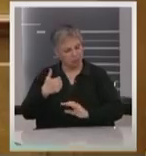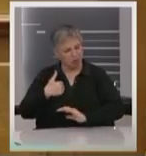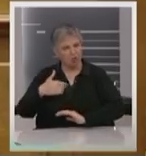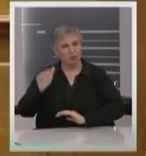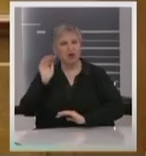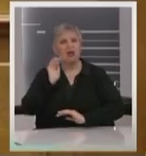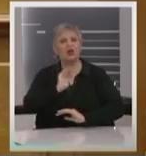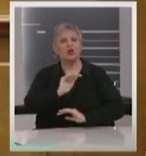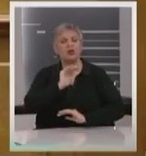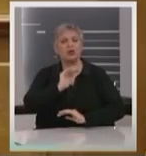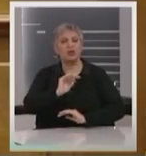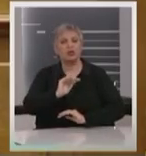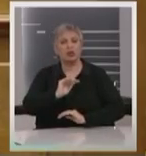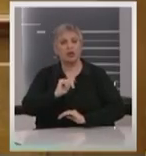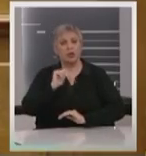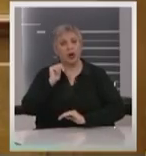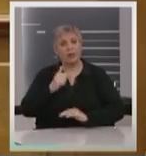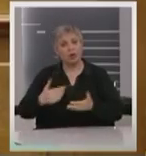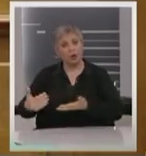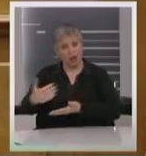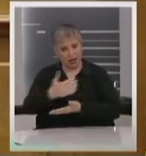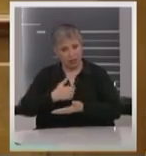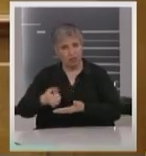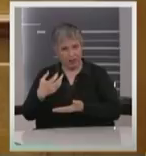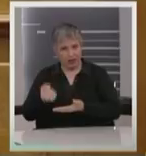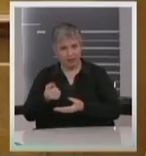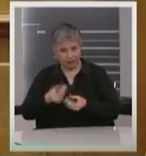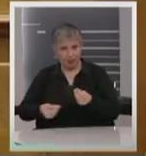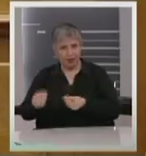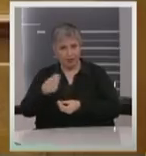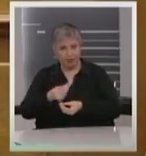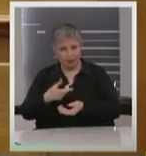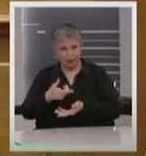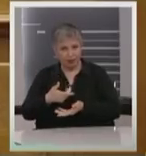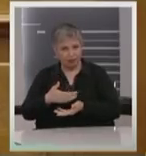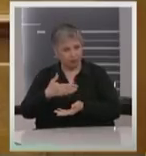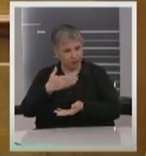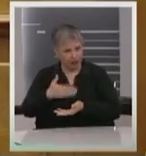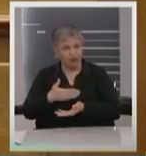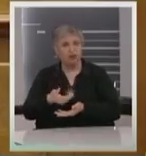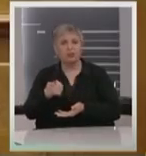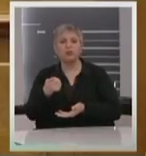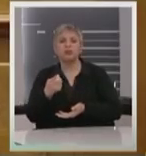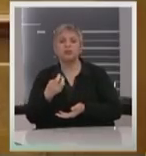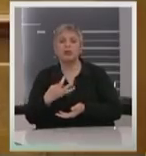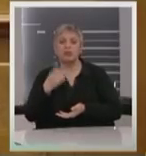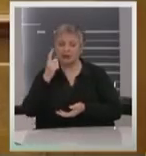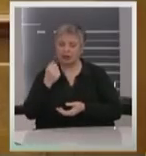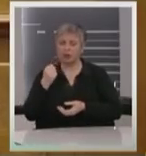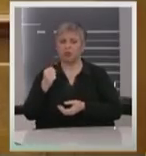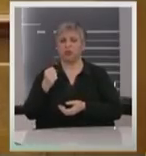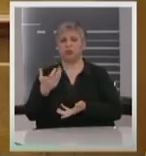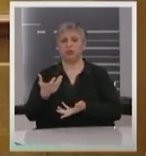Ρωτώ λοιπόν, φέρνει αυτό περισσότερα έσοδα? Εσείς που είστε καλός στα μαθηματικά, φαντάζομαι ότι